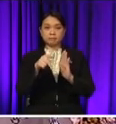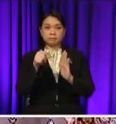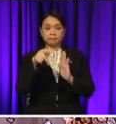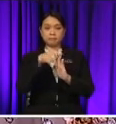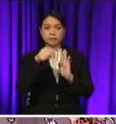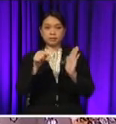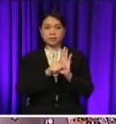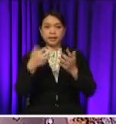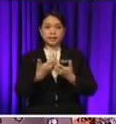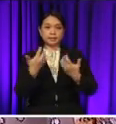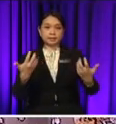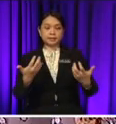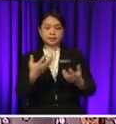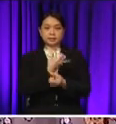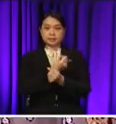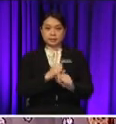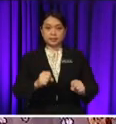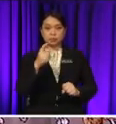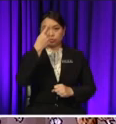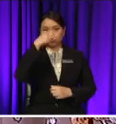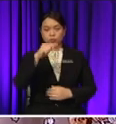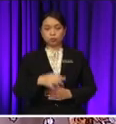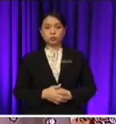bagikan kongsi untuk